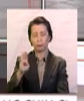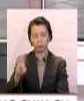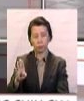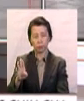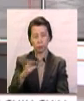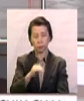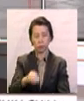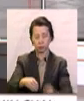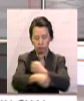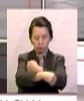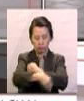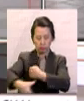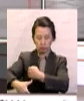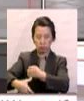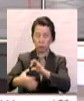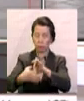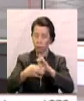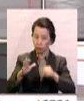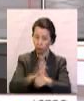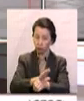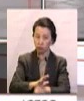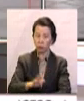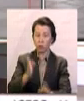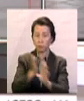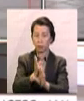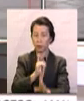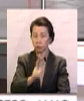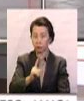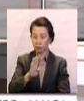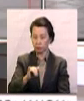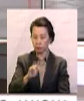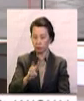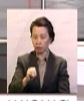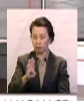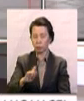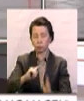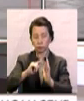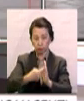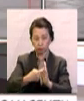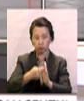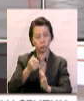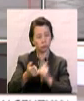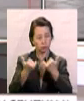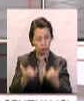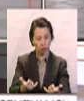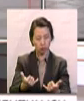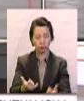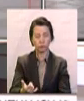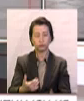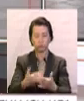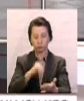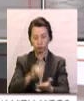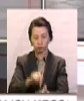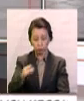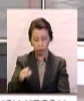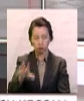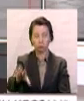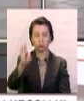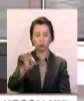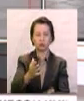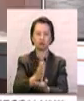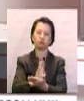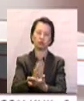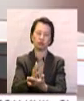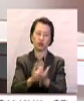Berhad dan anak syarikat milik penuhnya, Bank Islam Malaysia Berhad, berkuat kuasa serta-merta. Sebelum ini, beliau dilantik sebagai